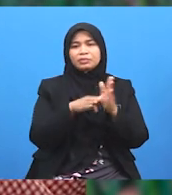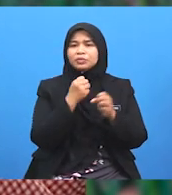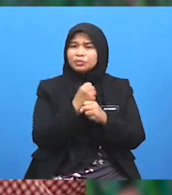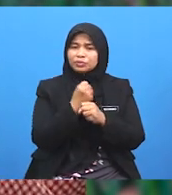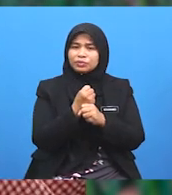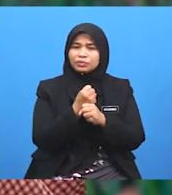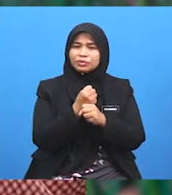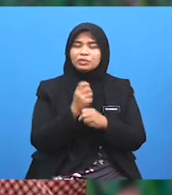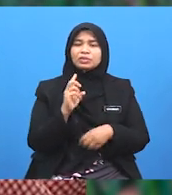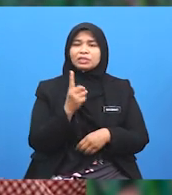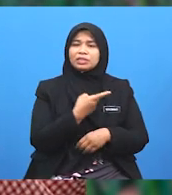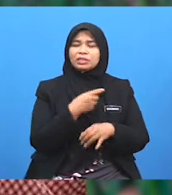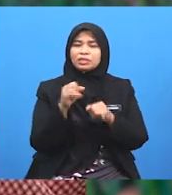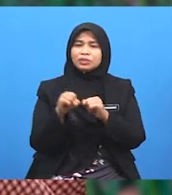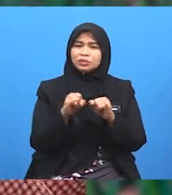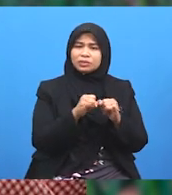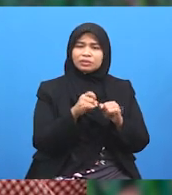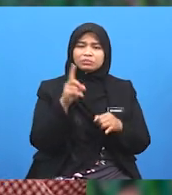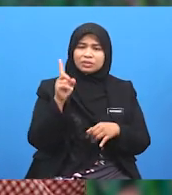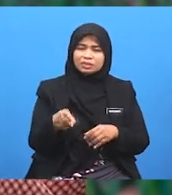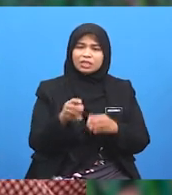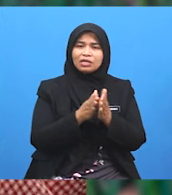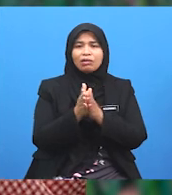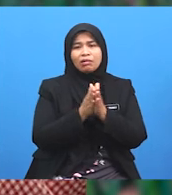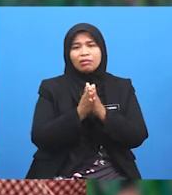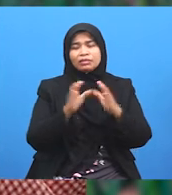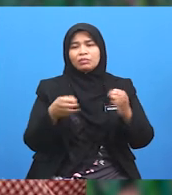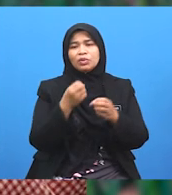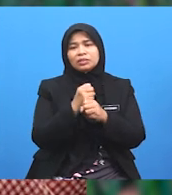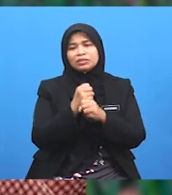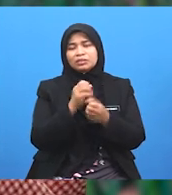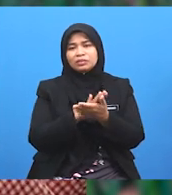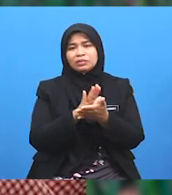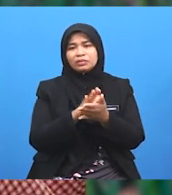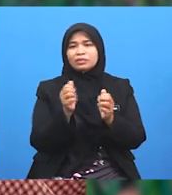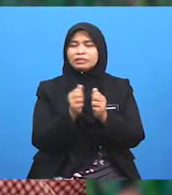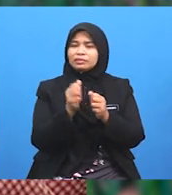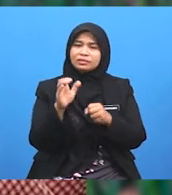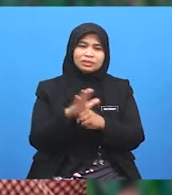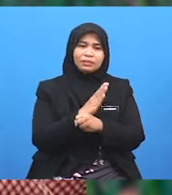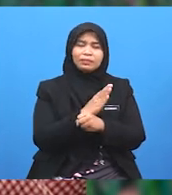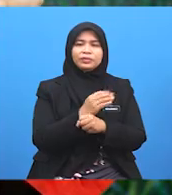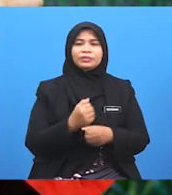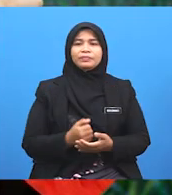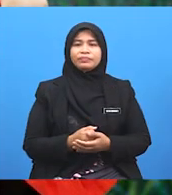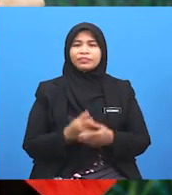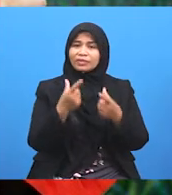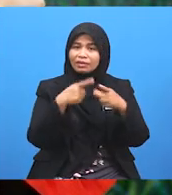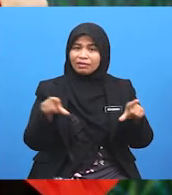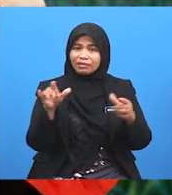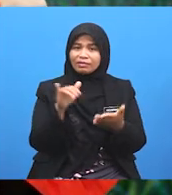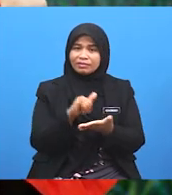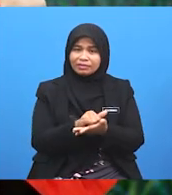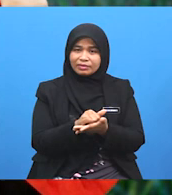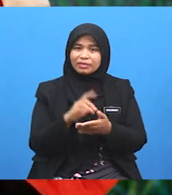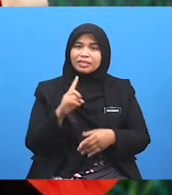bersungguh-sungguh. Kita juga perlu rajin membuat kerja sekolah dengan sempurna. Selain